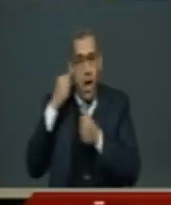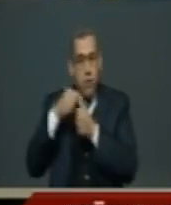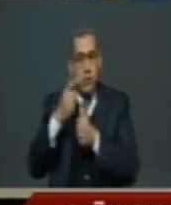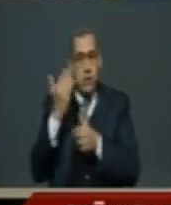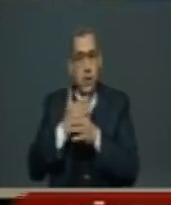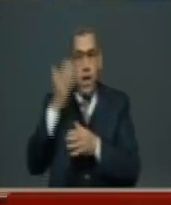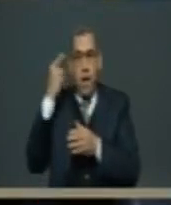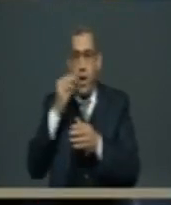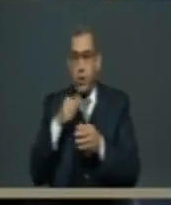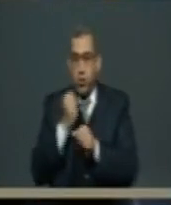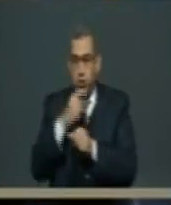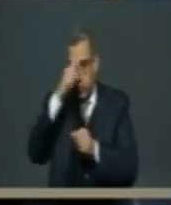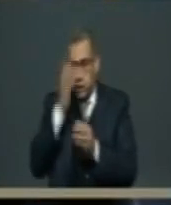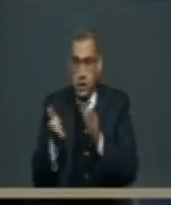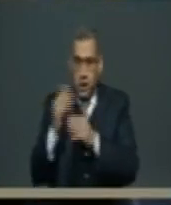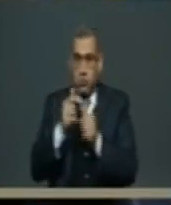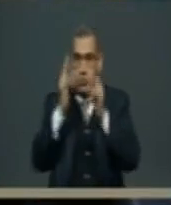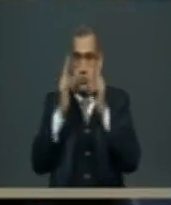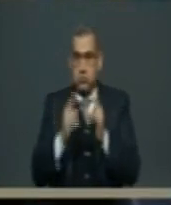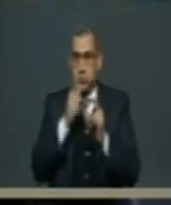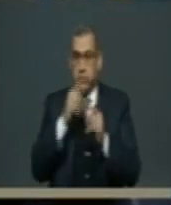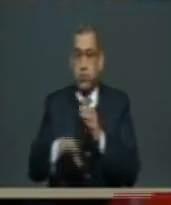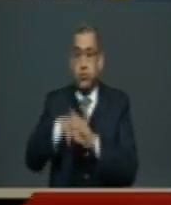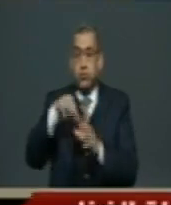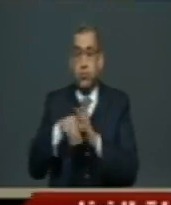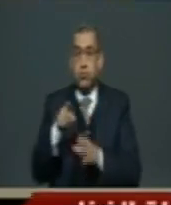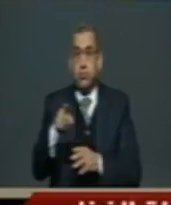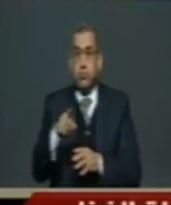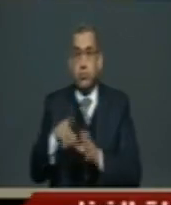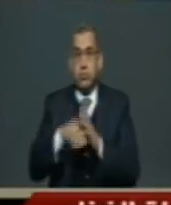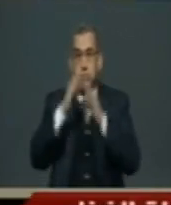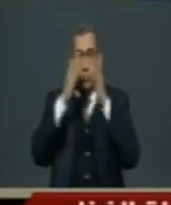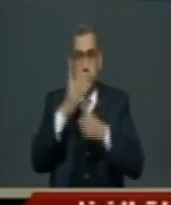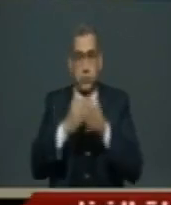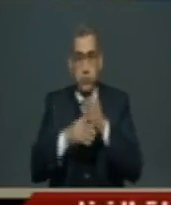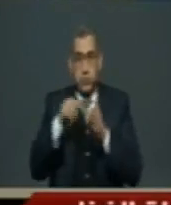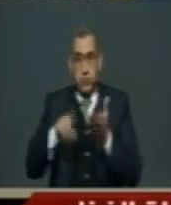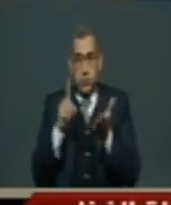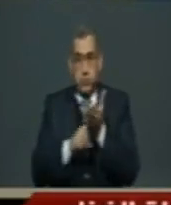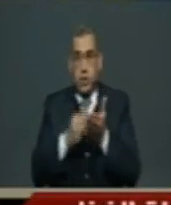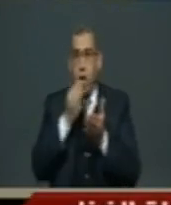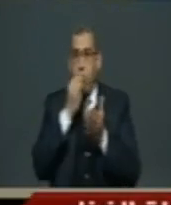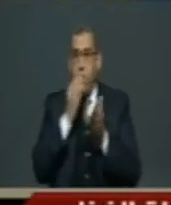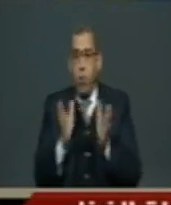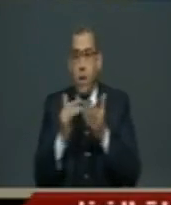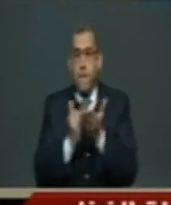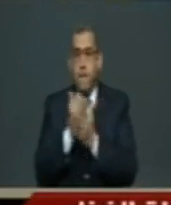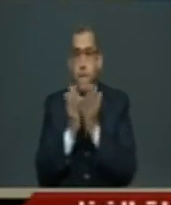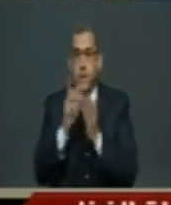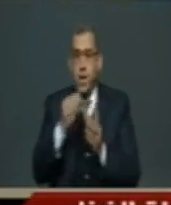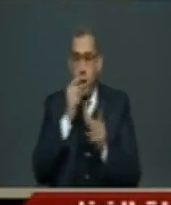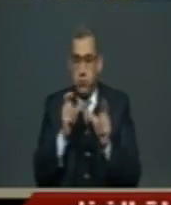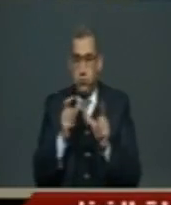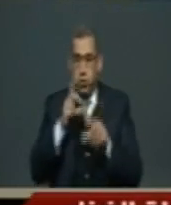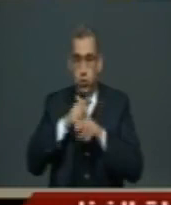المضافة لذلك. النهاردة بينتج هذا المجمع الوجبة المدرسية مؤمنة